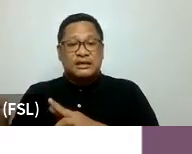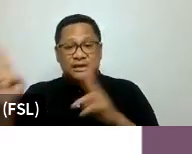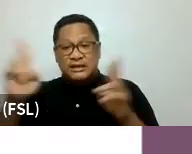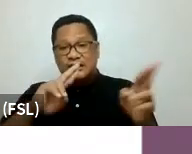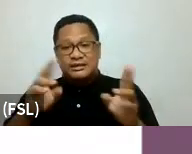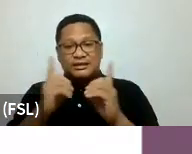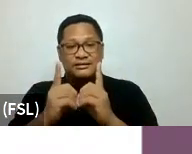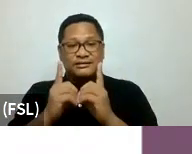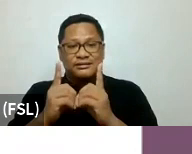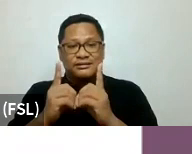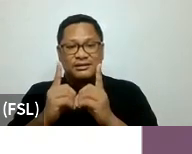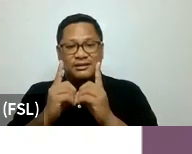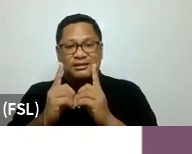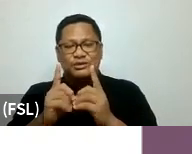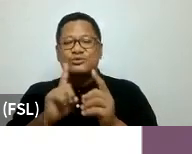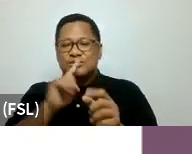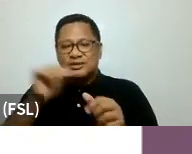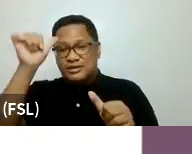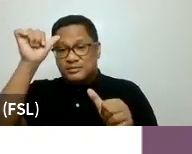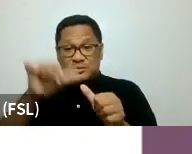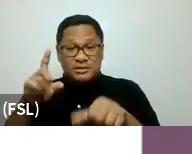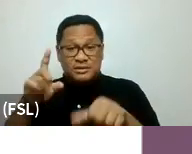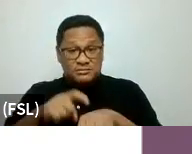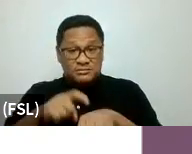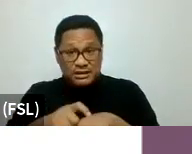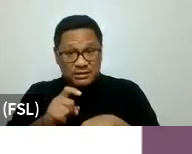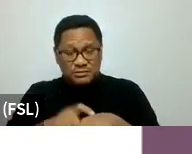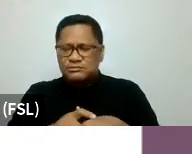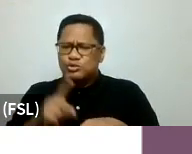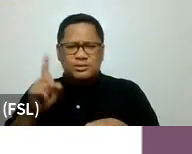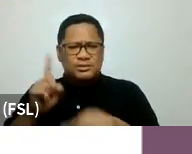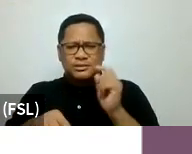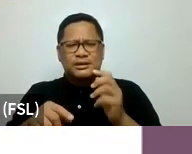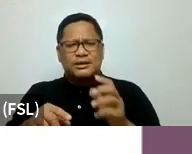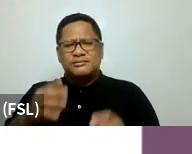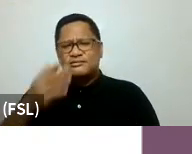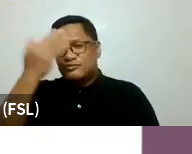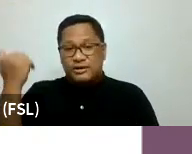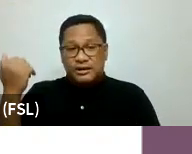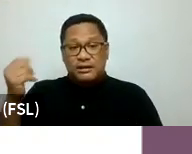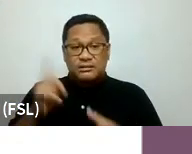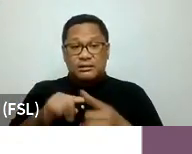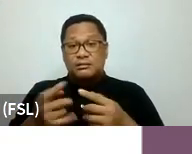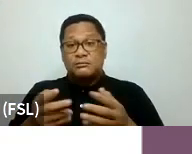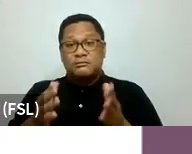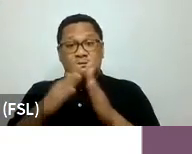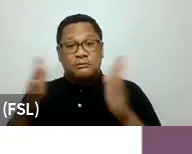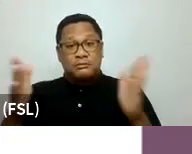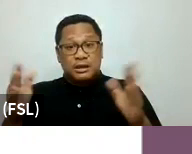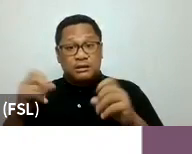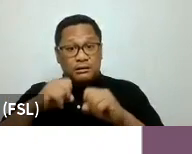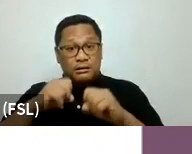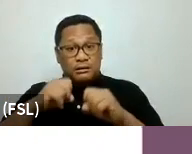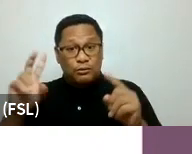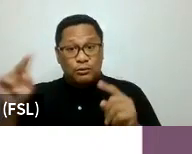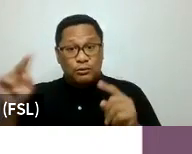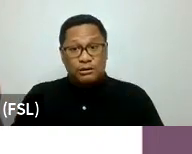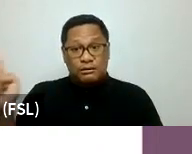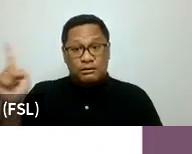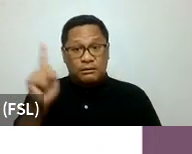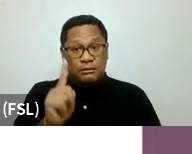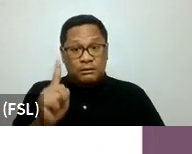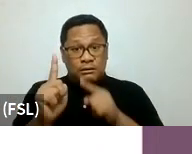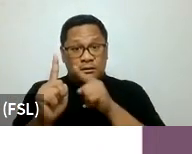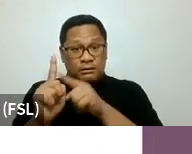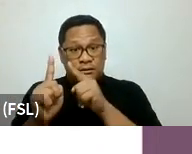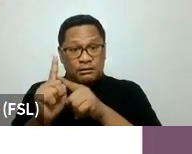date. Isang memorable moment na talaga namang hindi nila malilimutan. Laking gulat ni Berto nang dumating itong si Susan kasama ang